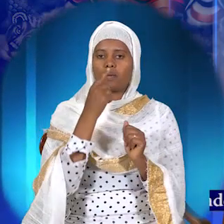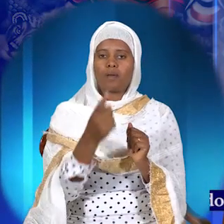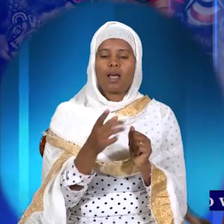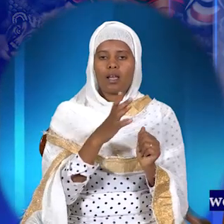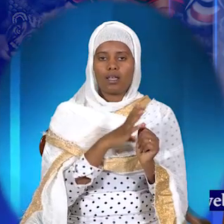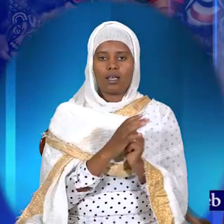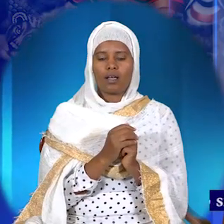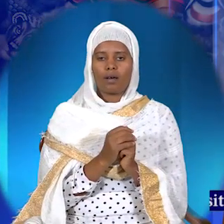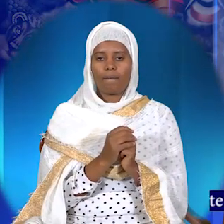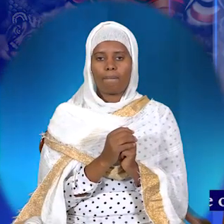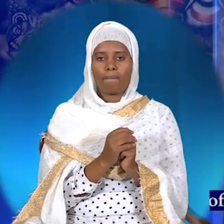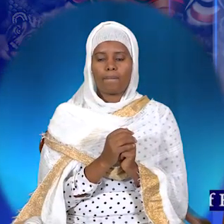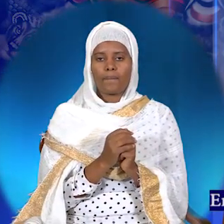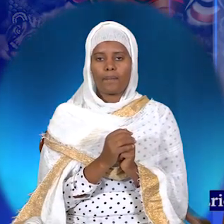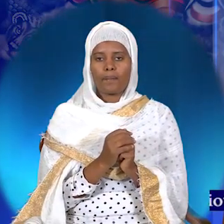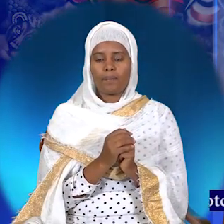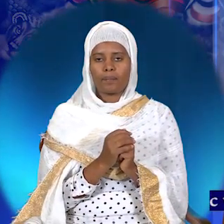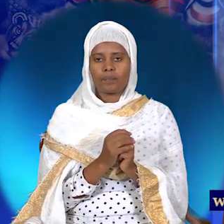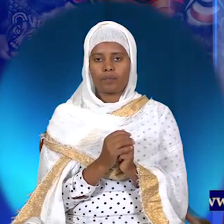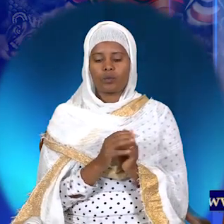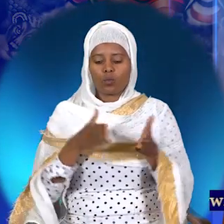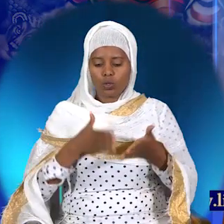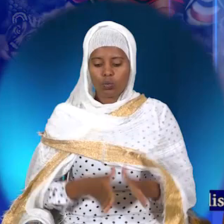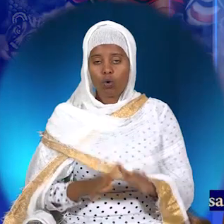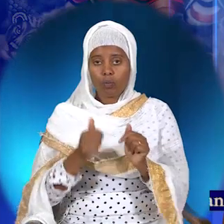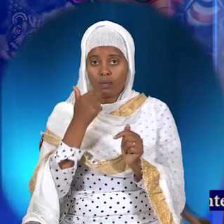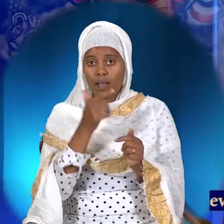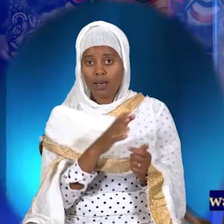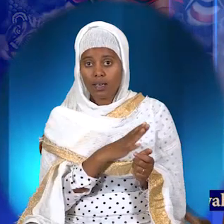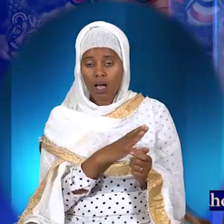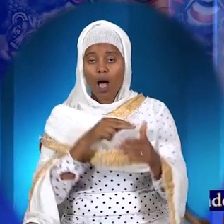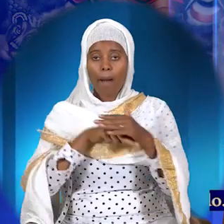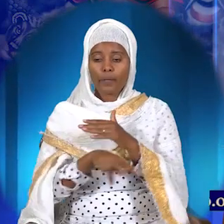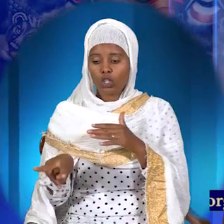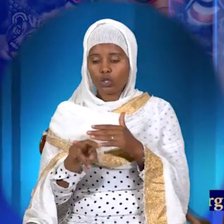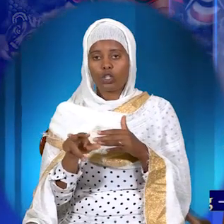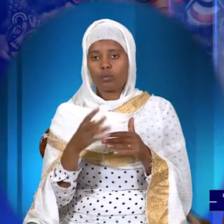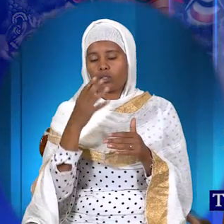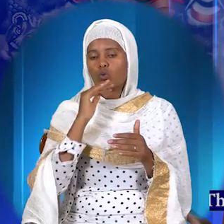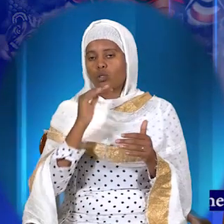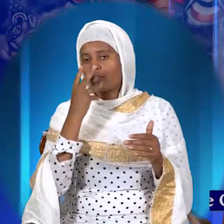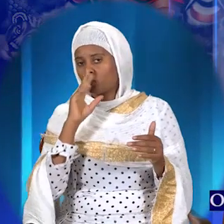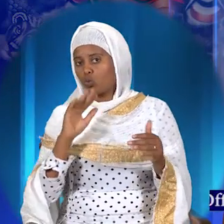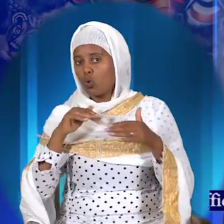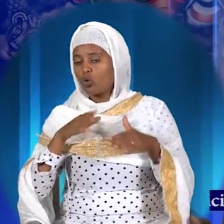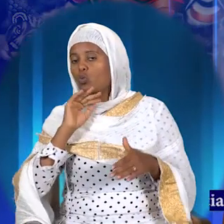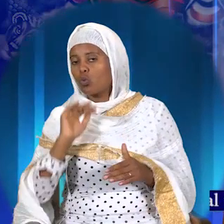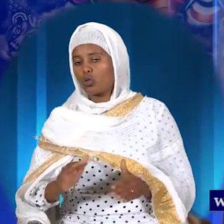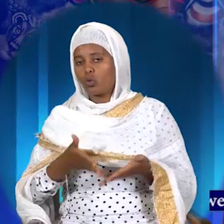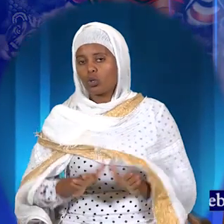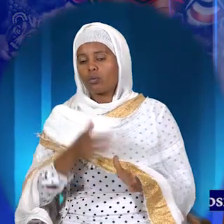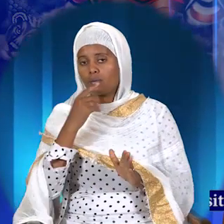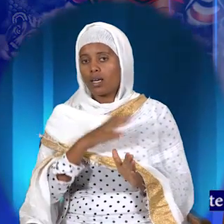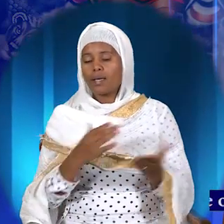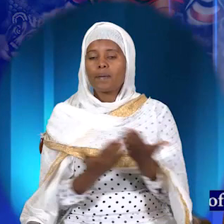ومن إيو انت تباهل إكوا ولكو عسريس ومن وليد ومن ايو انت تبهل بزي اكزي